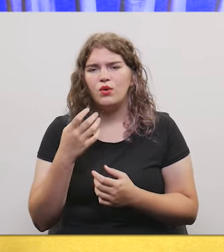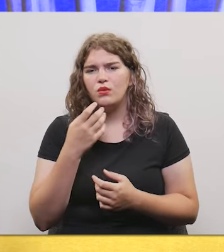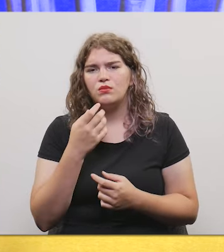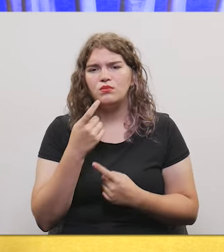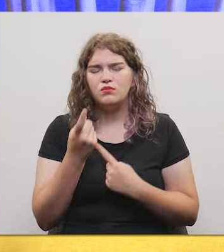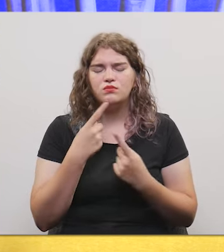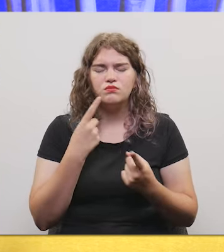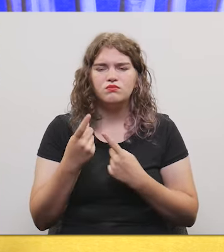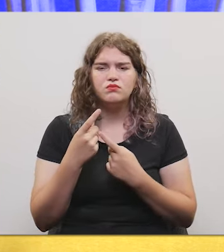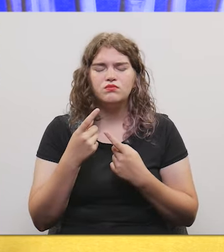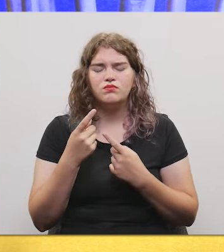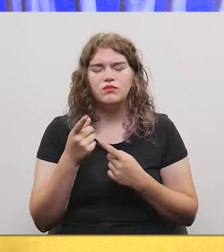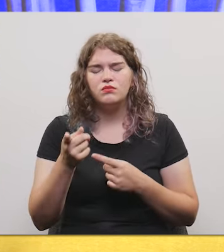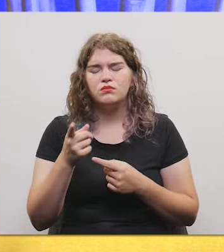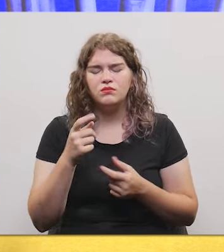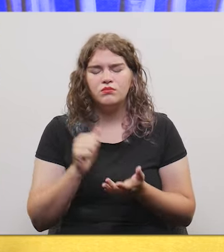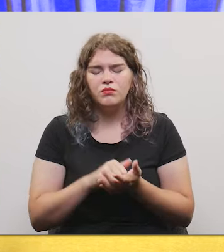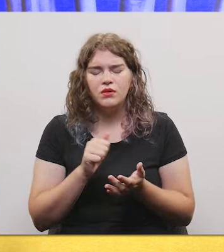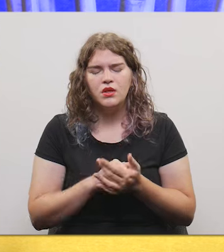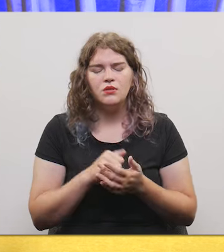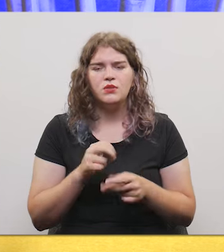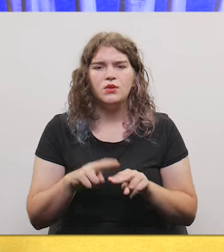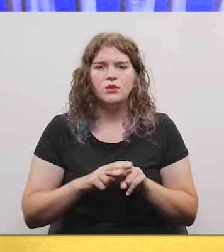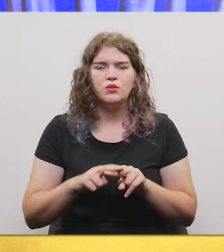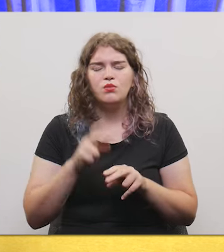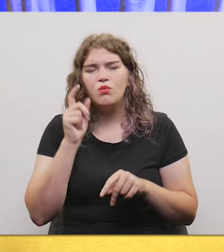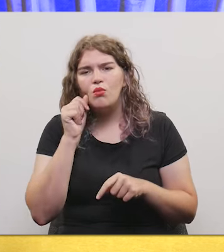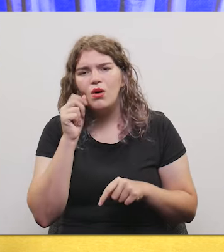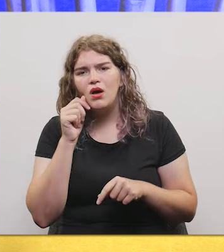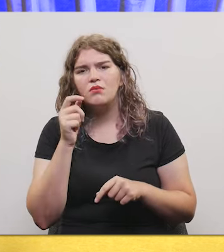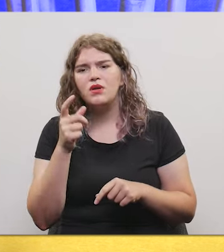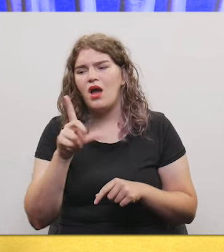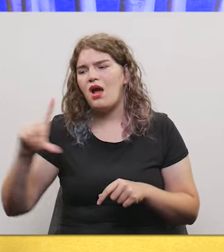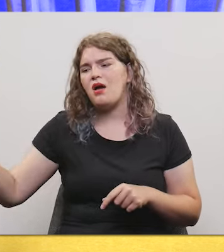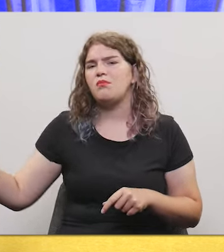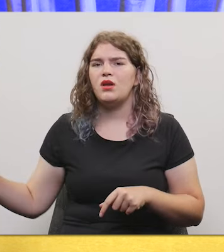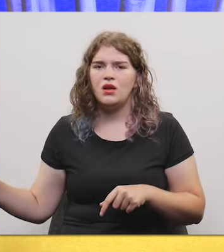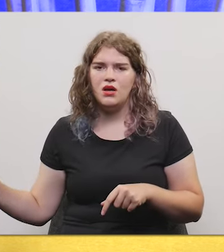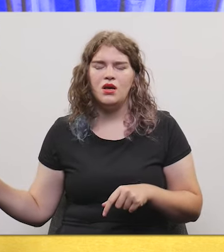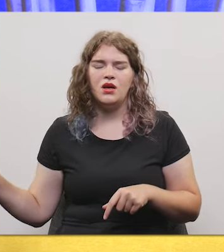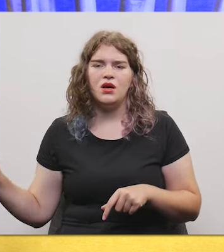de departamentul de consiliere biblică de la centrul Areopagus,